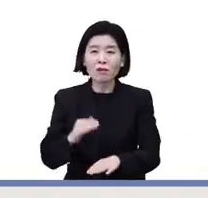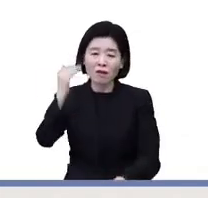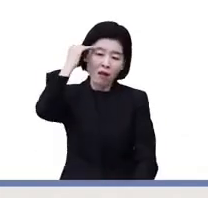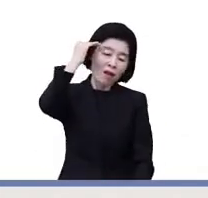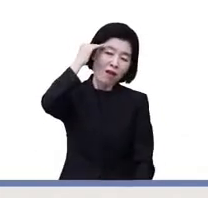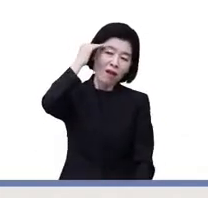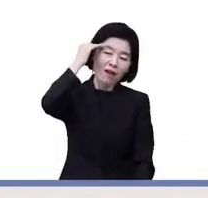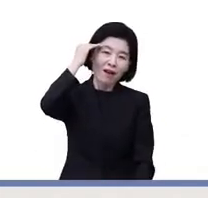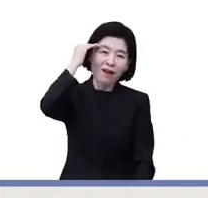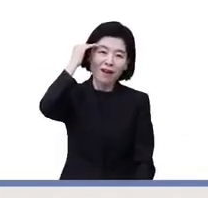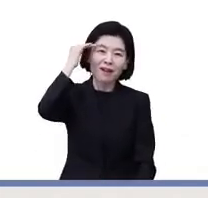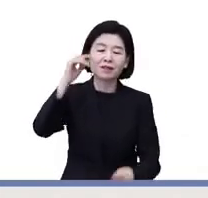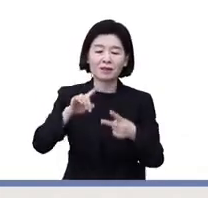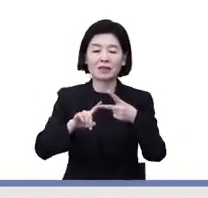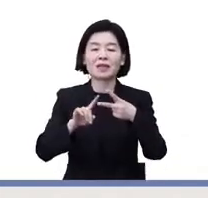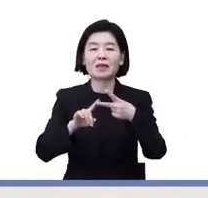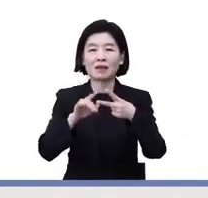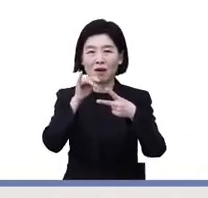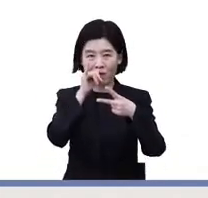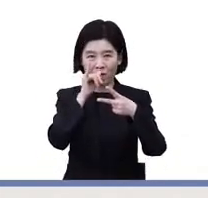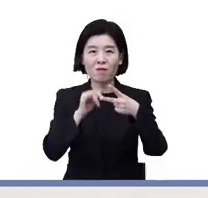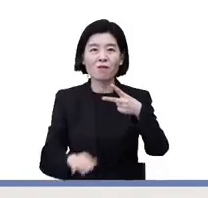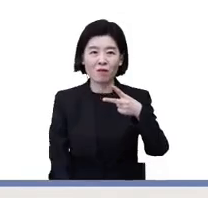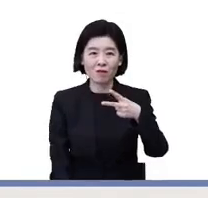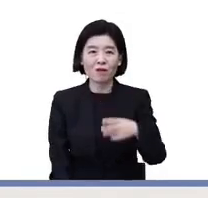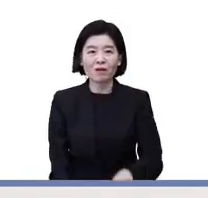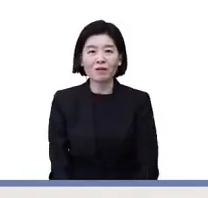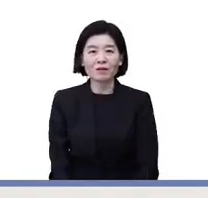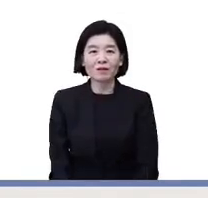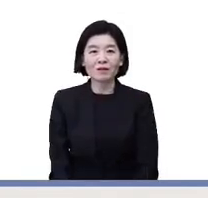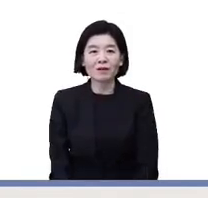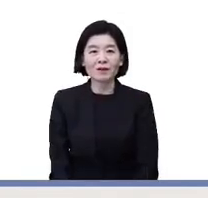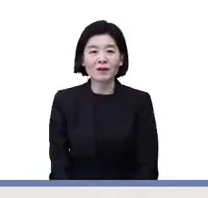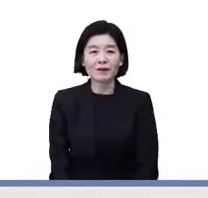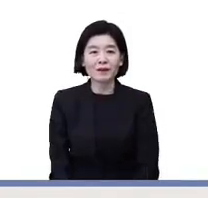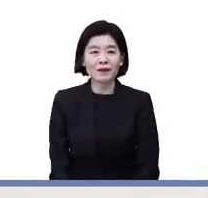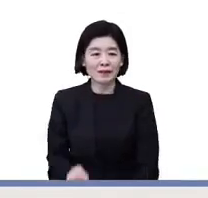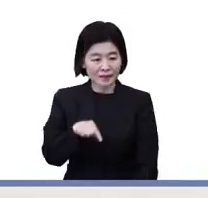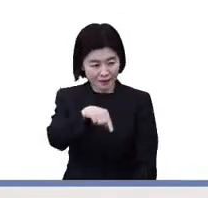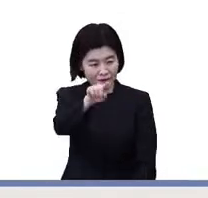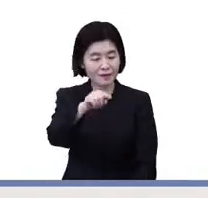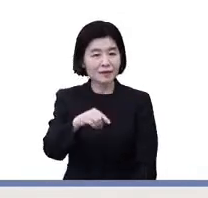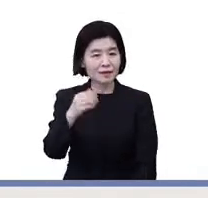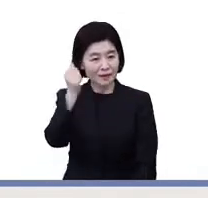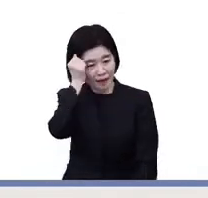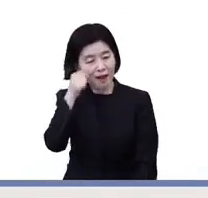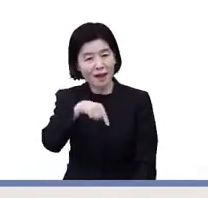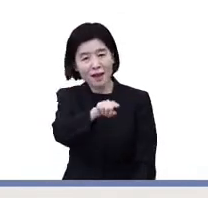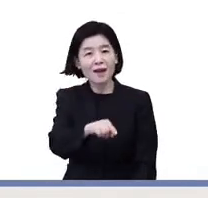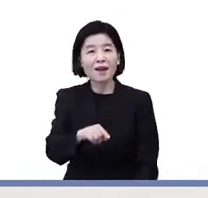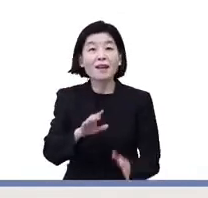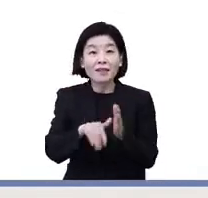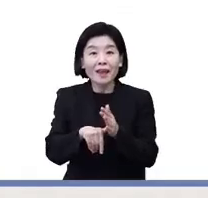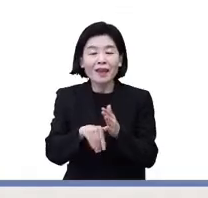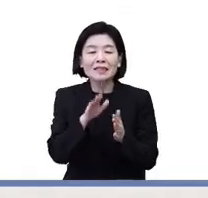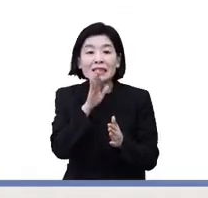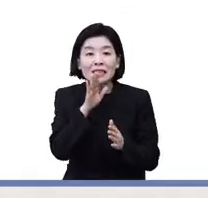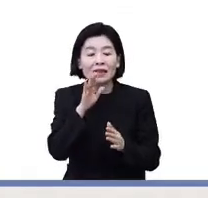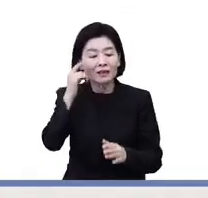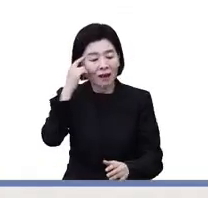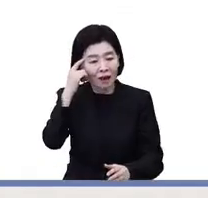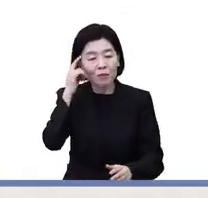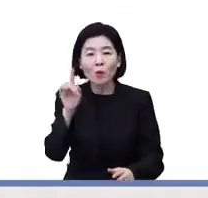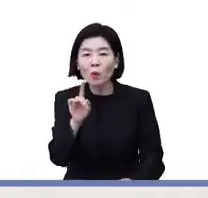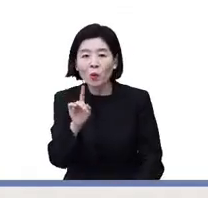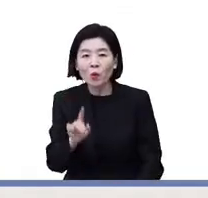침해하는구나. 이런 생각이 들기 시작할 겁니다. 들어가서 자! 말씀하실 수 있죠. 구체적으로 이해하는 경우는 어떻게